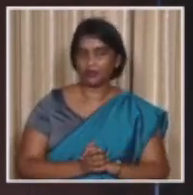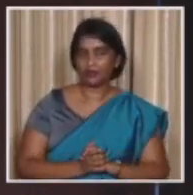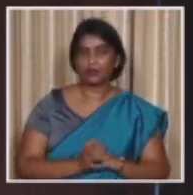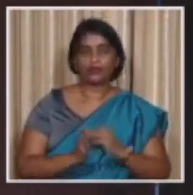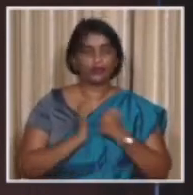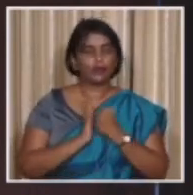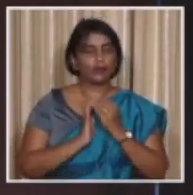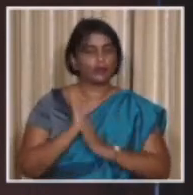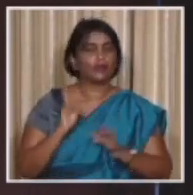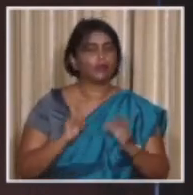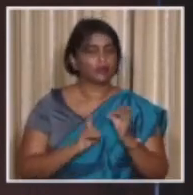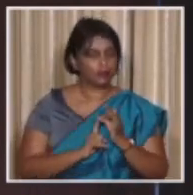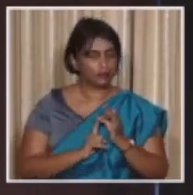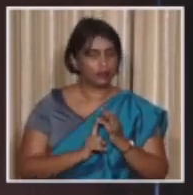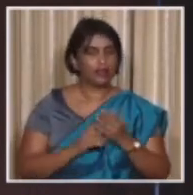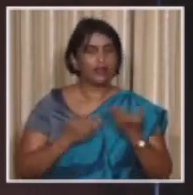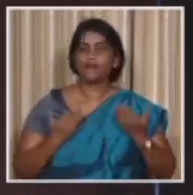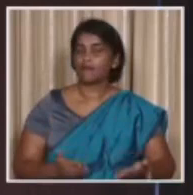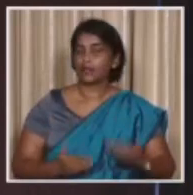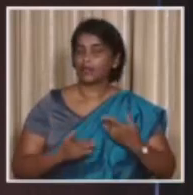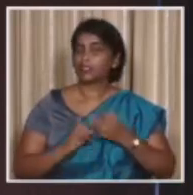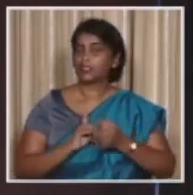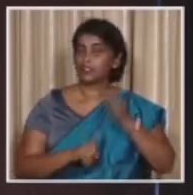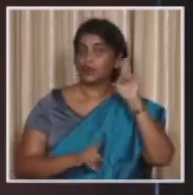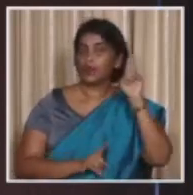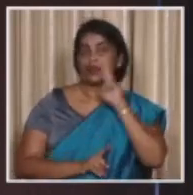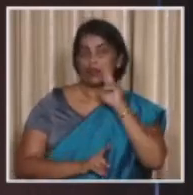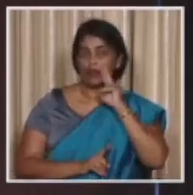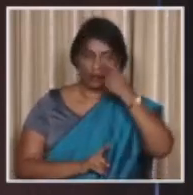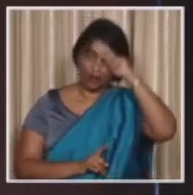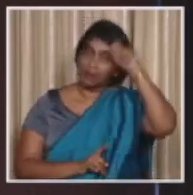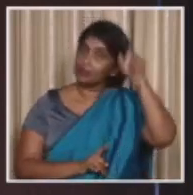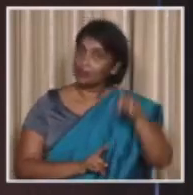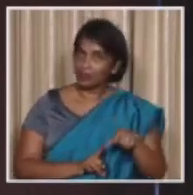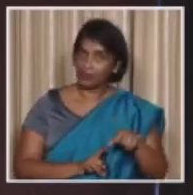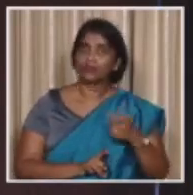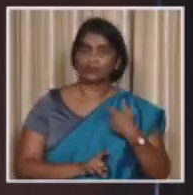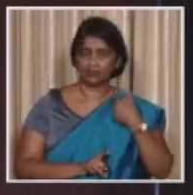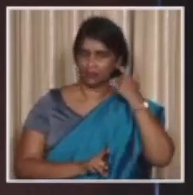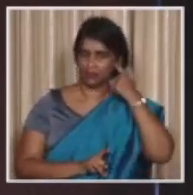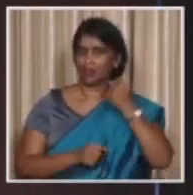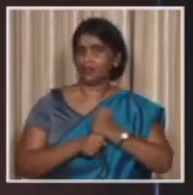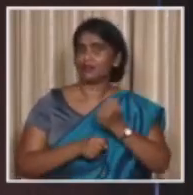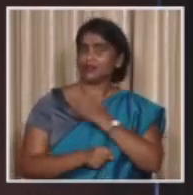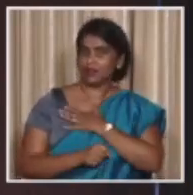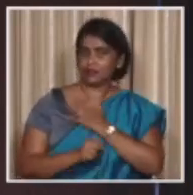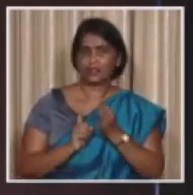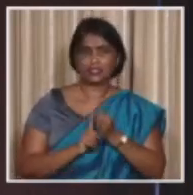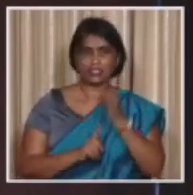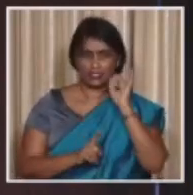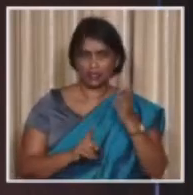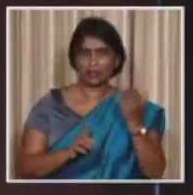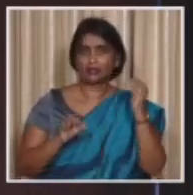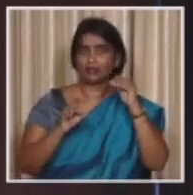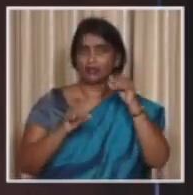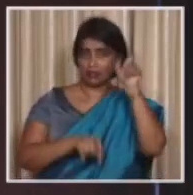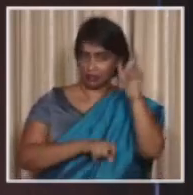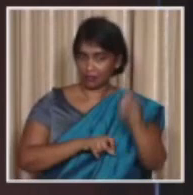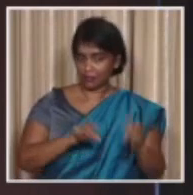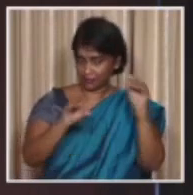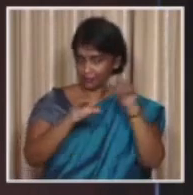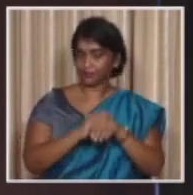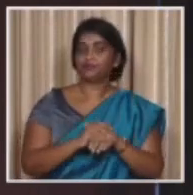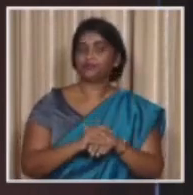මුලාස්සනේ මන්ත්‍රීතුමනි, වර්තමාන ජනාධිපති රනිල් වික්‍රමසිංහ මහත්තයා, මට මතකයි ගෝඨාභය රාජපක්ෂව ජනාධිපති අපේක්ෂකයා